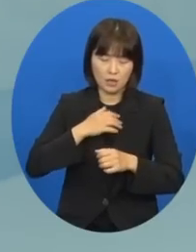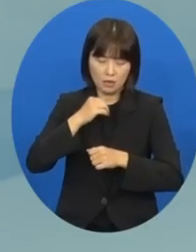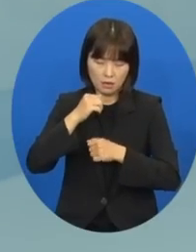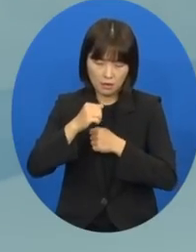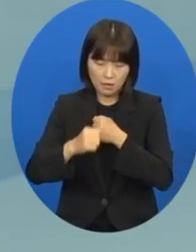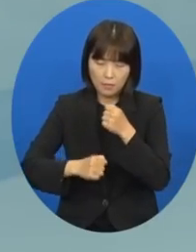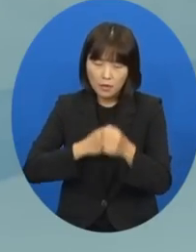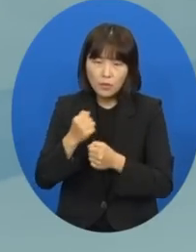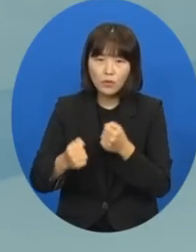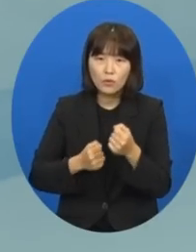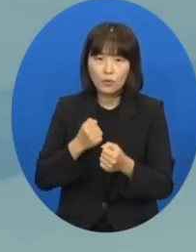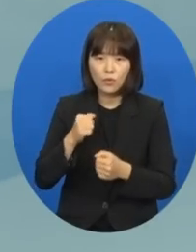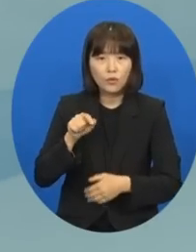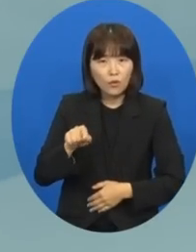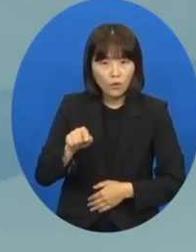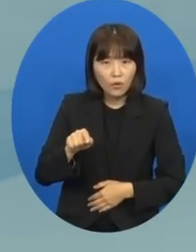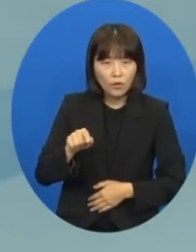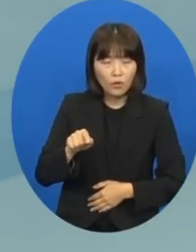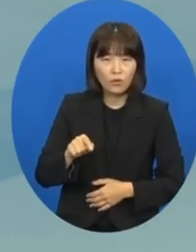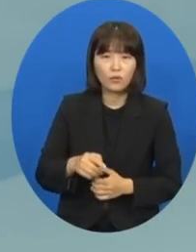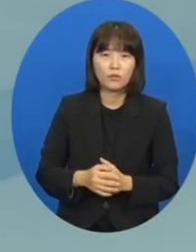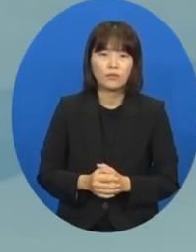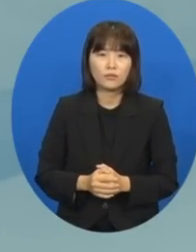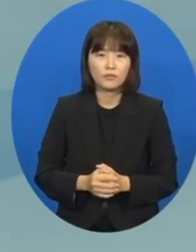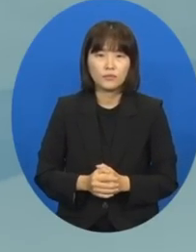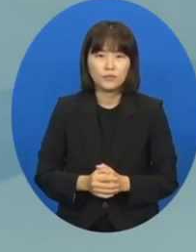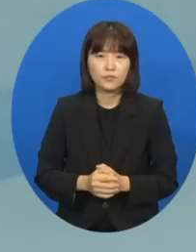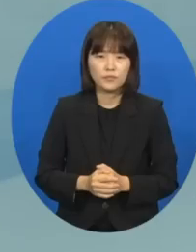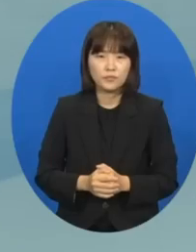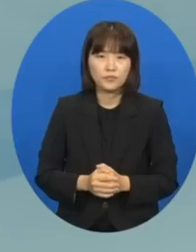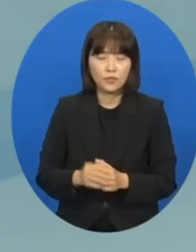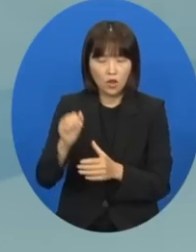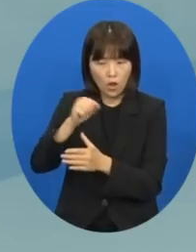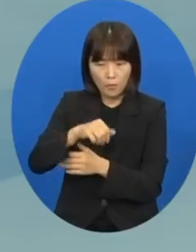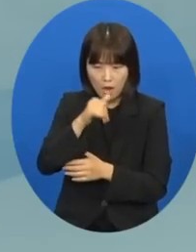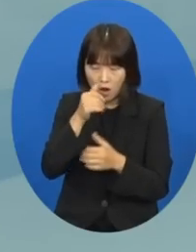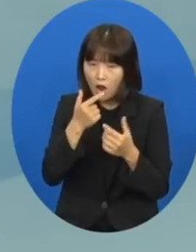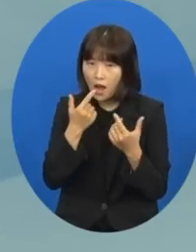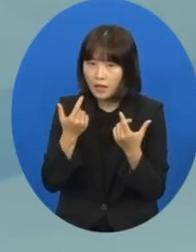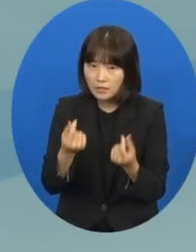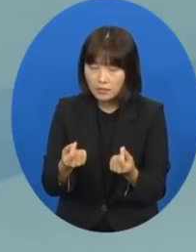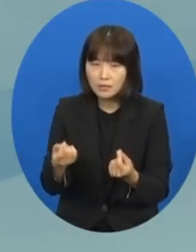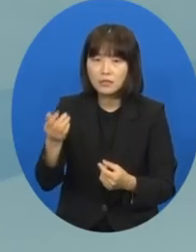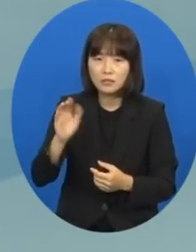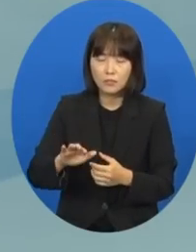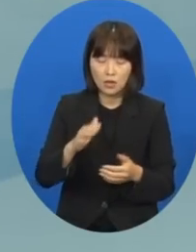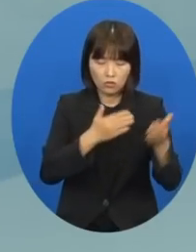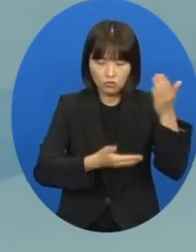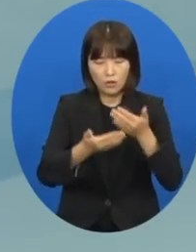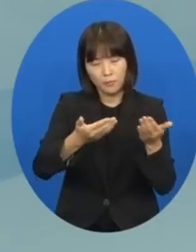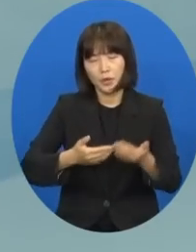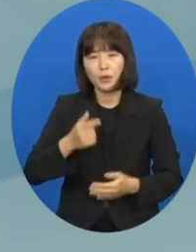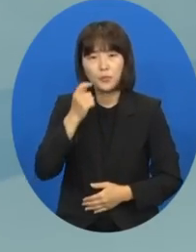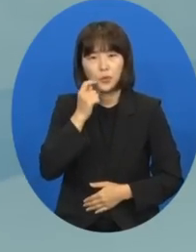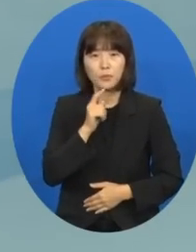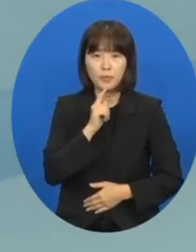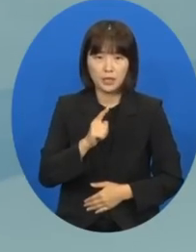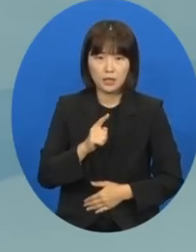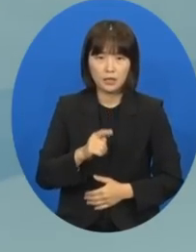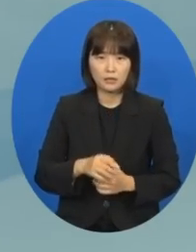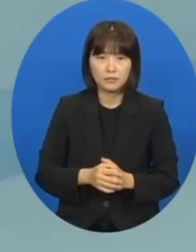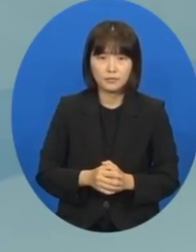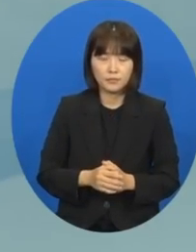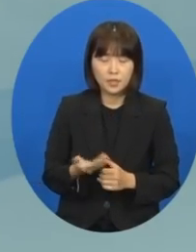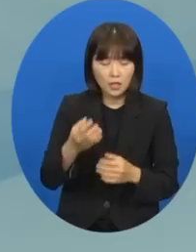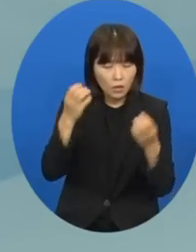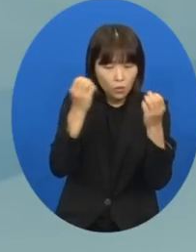것은 비록 눈에 보이는 뭔가의 열매는 있는 것 같지만 유업을 얻지 못한다는 뜻입니다. 물론 이 말을 여러분들이 오해하시면